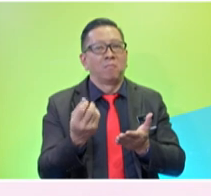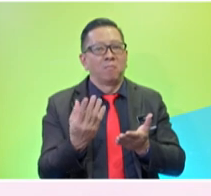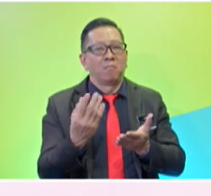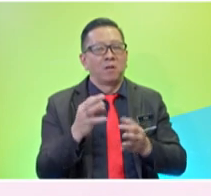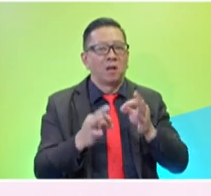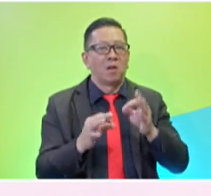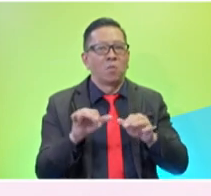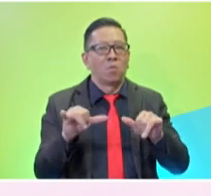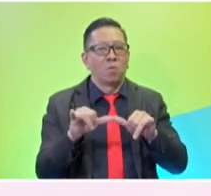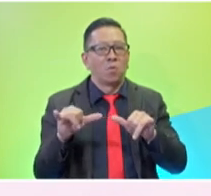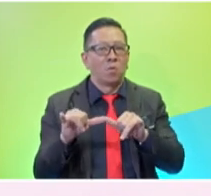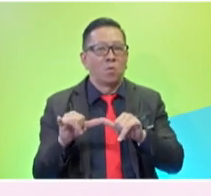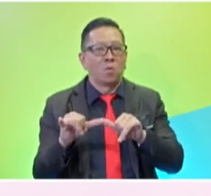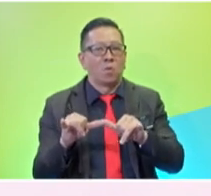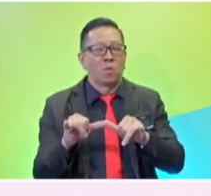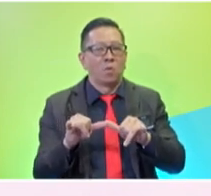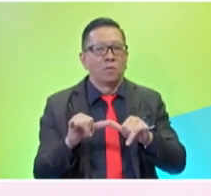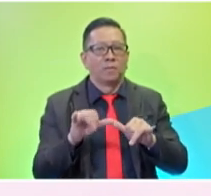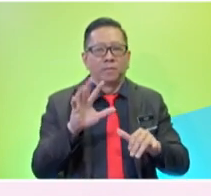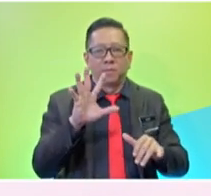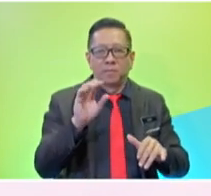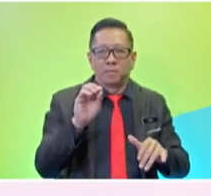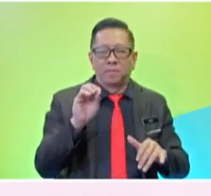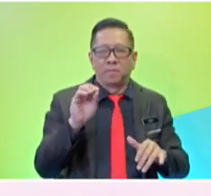40 dan 30 meter